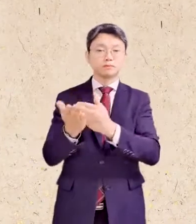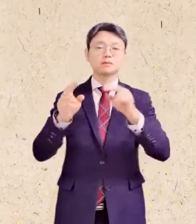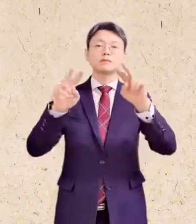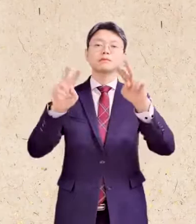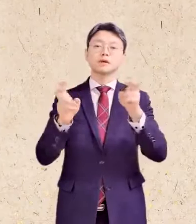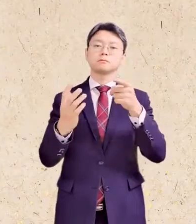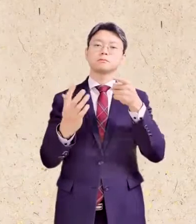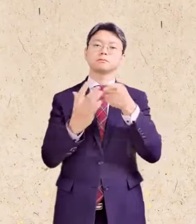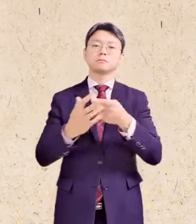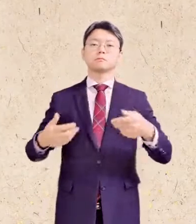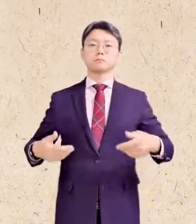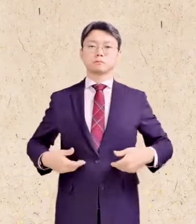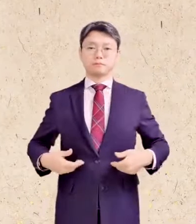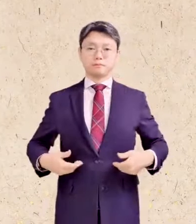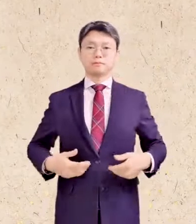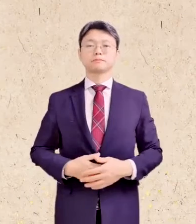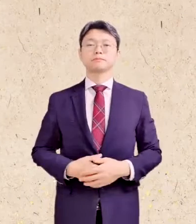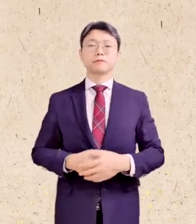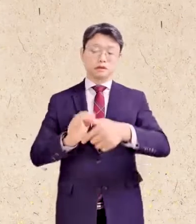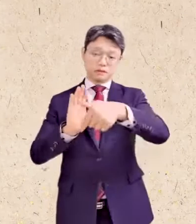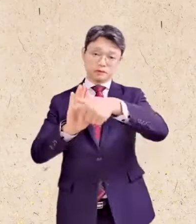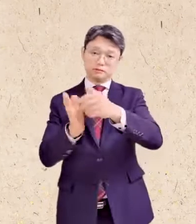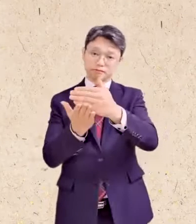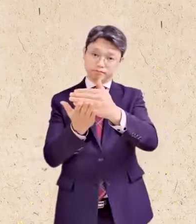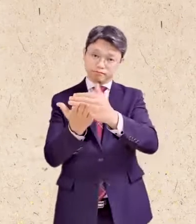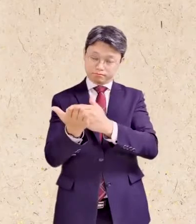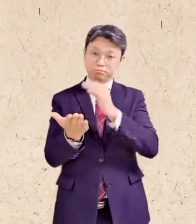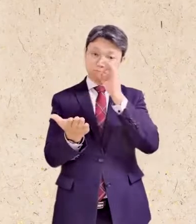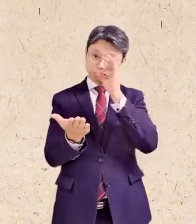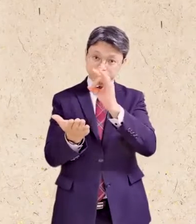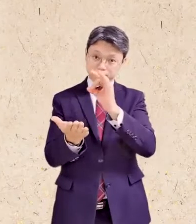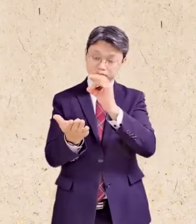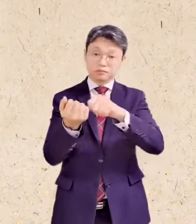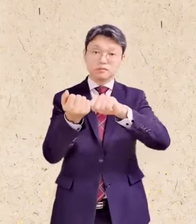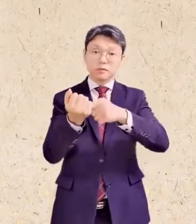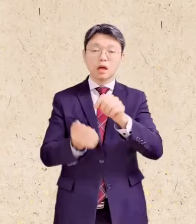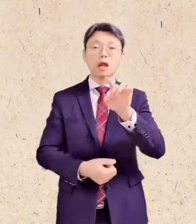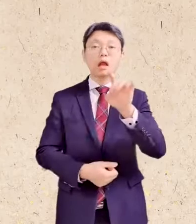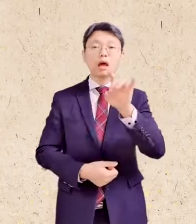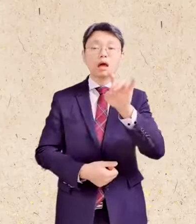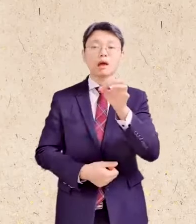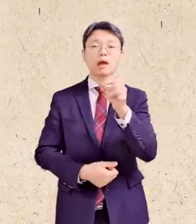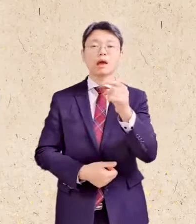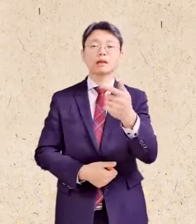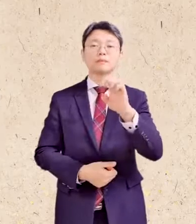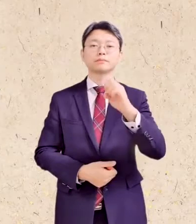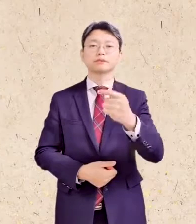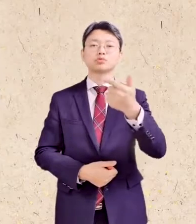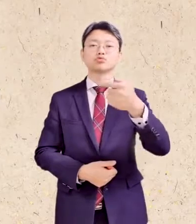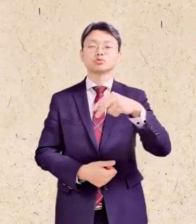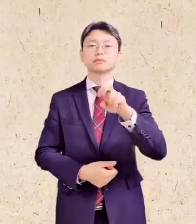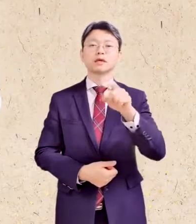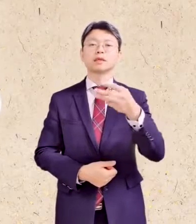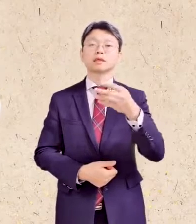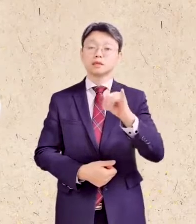먼저 요한계시록의 구조와 주제를 잘 파악해야 됩니다. 요한계시록의 구조를 파악할 때 열쇠가 되는 단어가